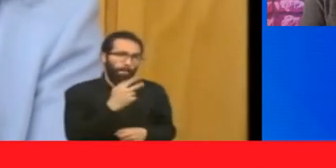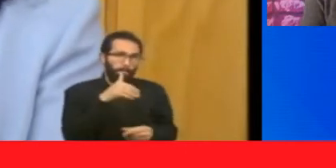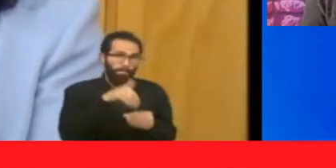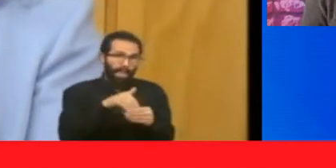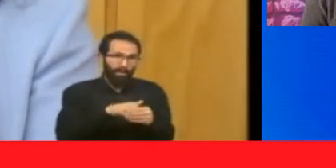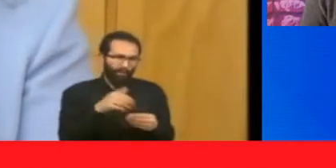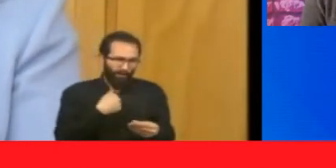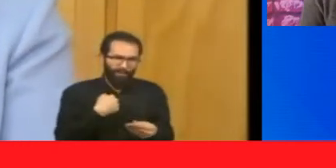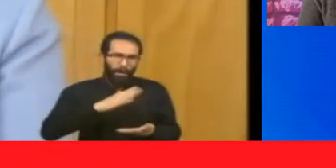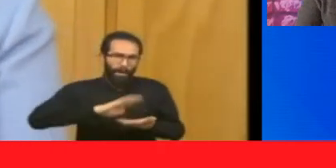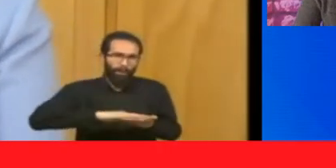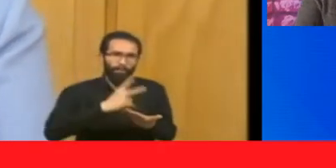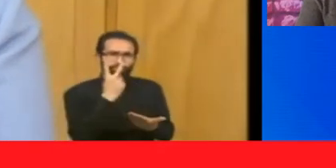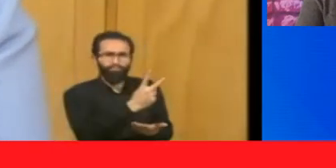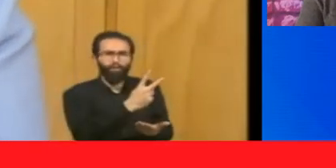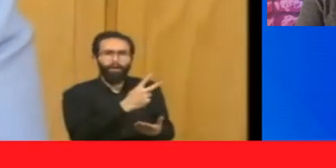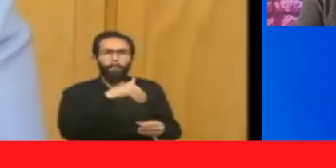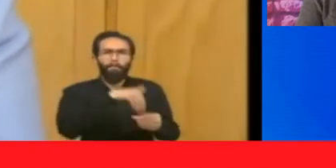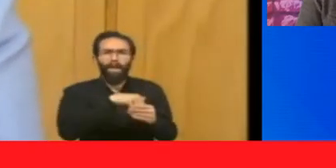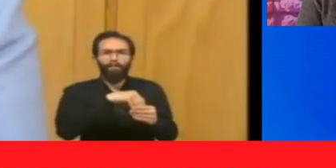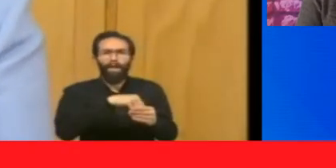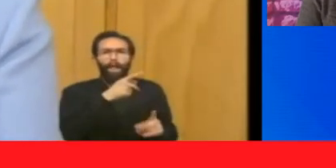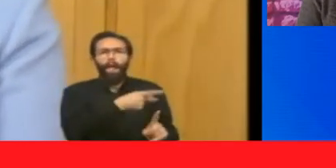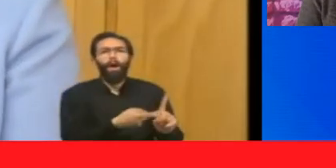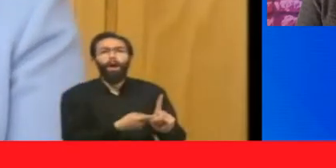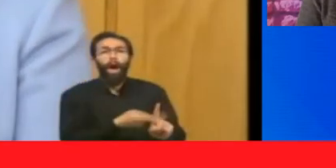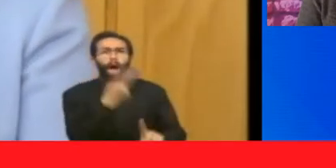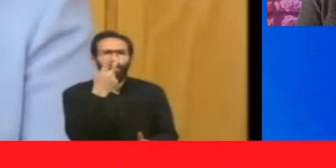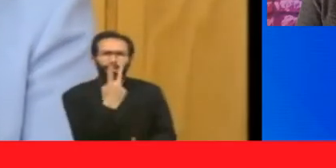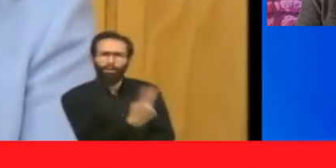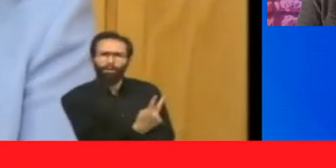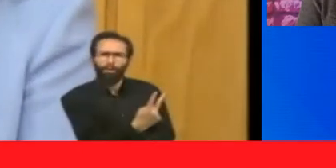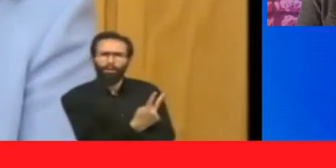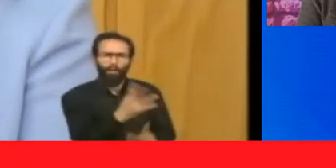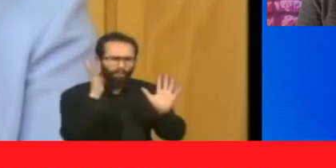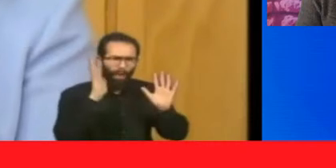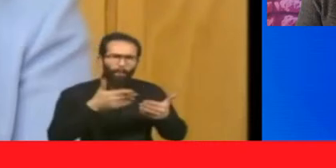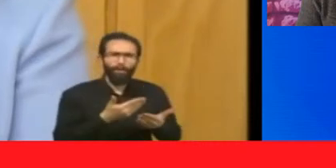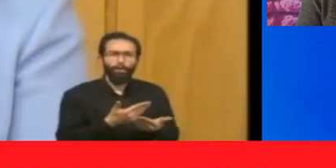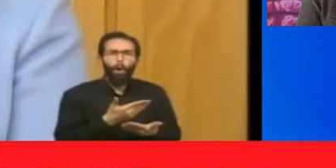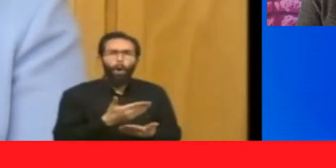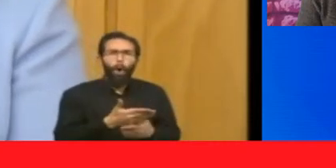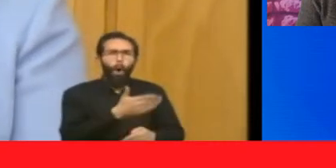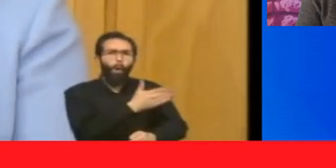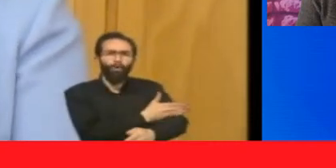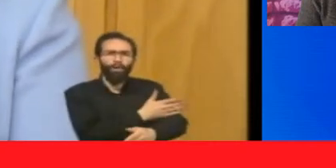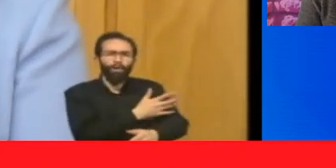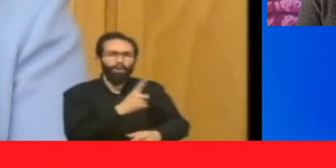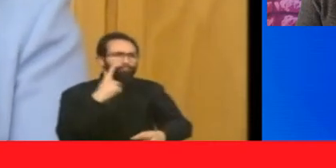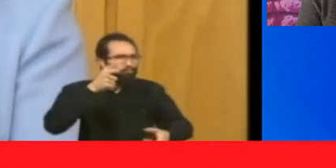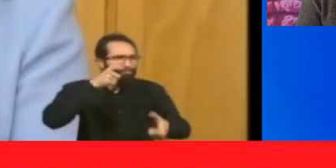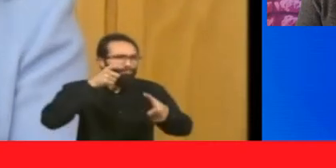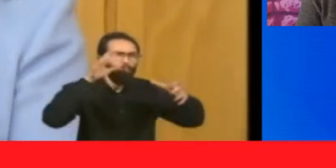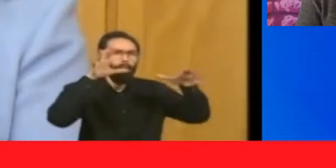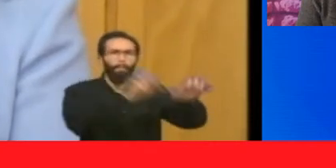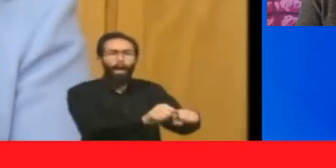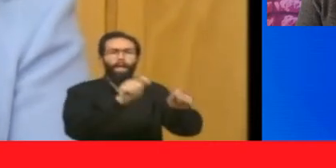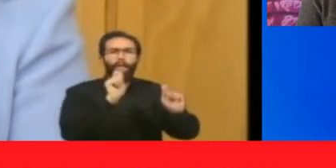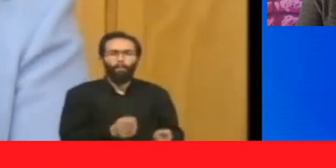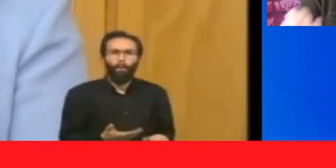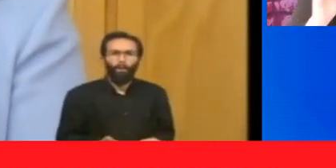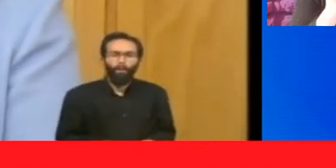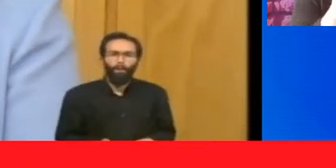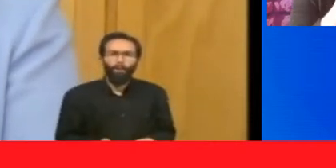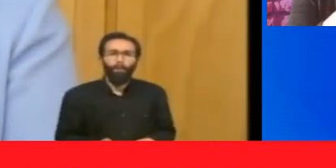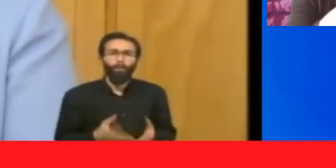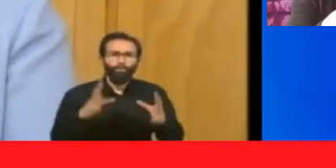ve saygısızca gözaltına almak olmuştur. Cumartesi anneleri çeyrek asırdan uzun bir